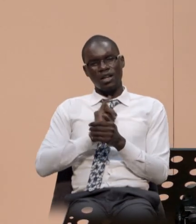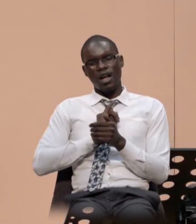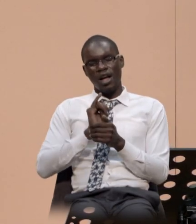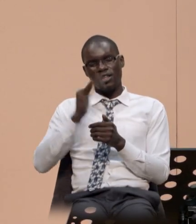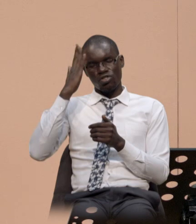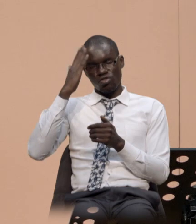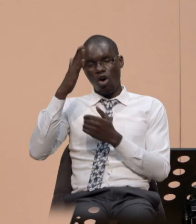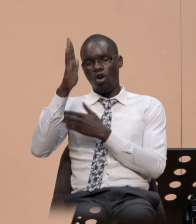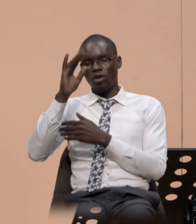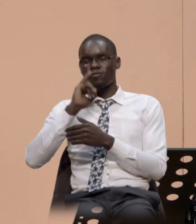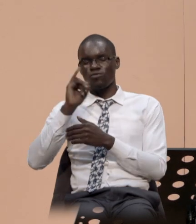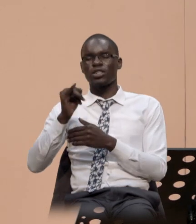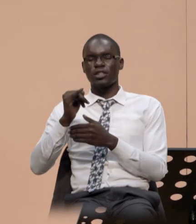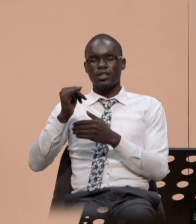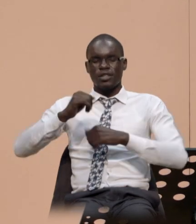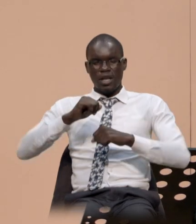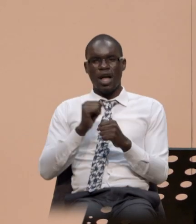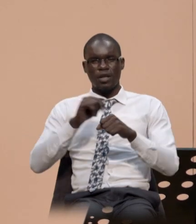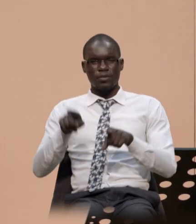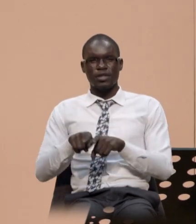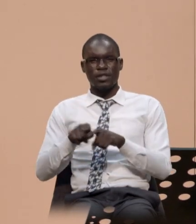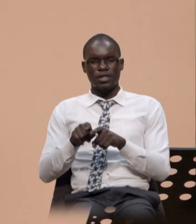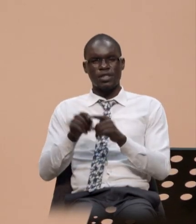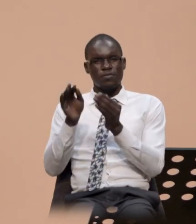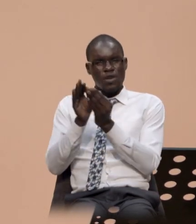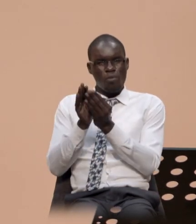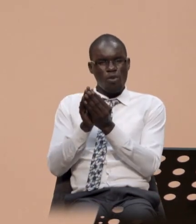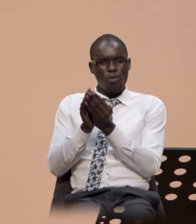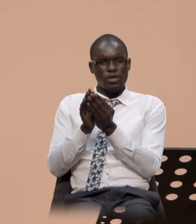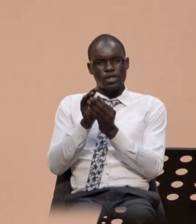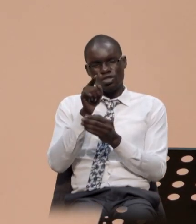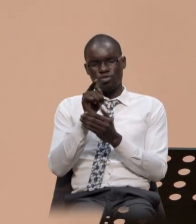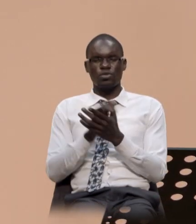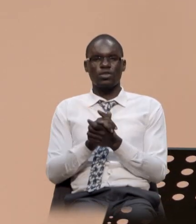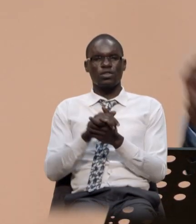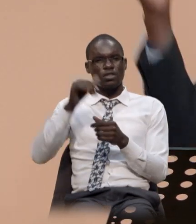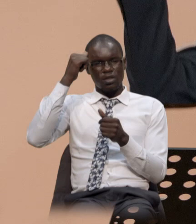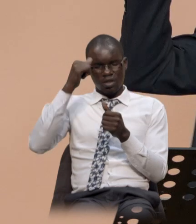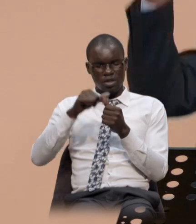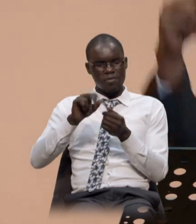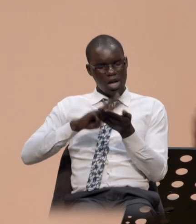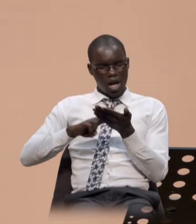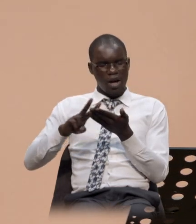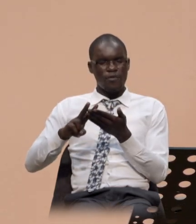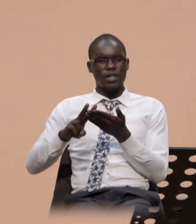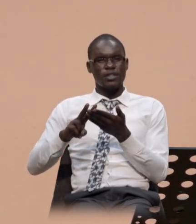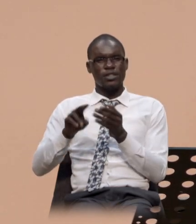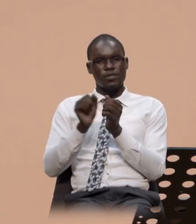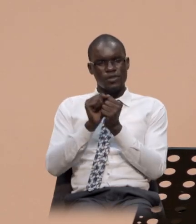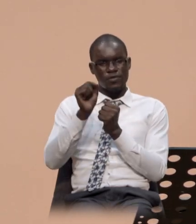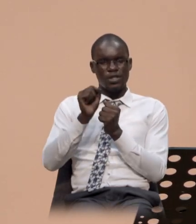anafurahi, Mungu anahusika, Mungu anakutunza, Mungu atakuwa pamoja nawe. Kumbuka fungu la 5 la mlango wa